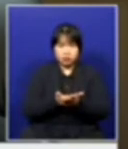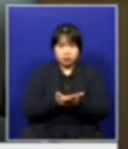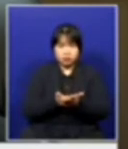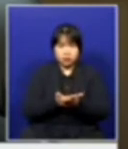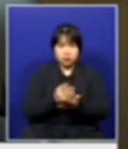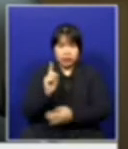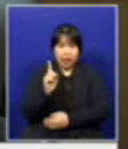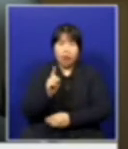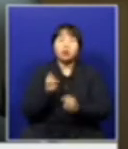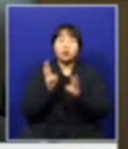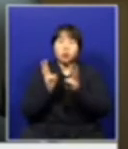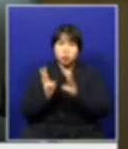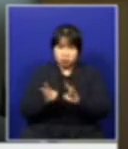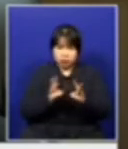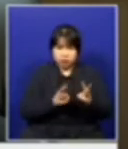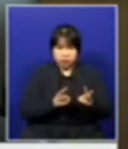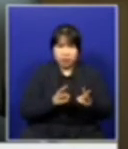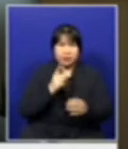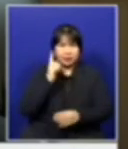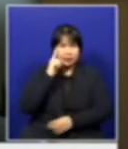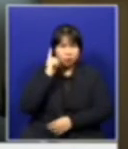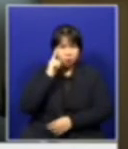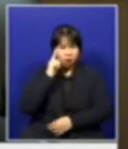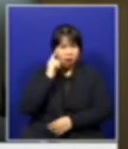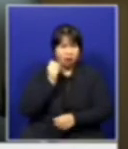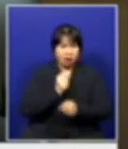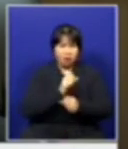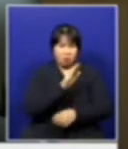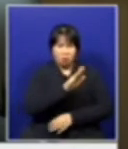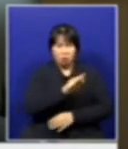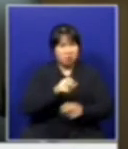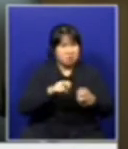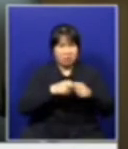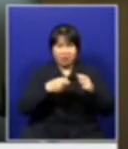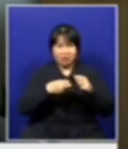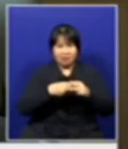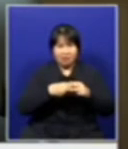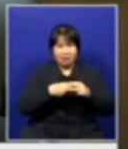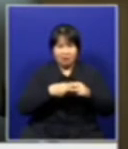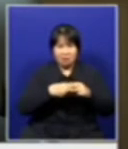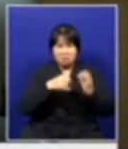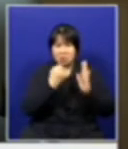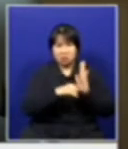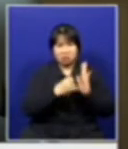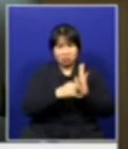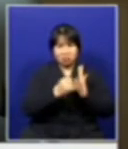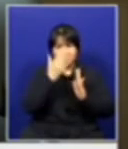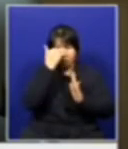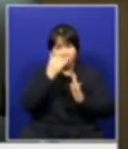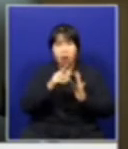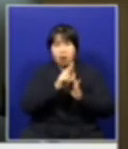กำหนดวิธีการน่าจะเป็นการบกพร่องอย่างร้ายแรงนะฮะถ้าในระบบราชการนะฮะ